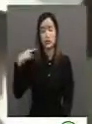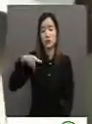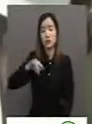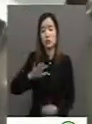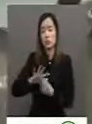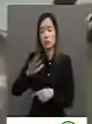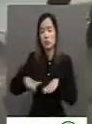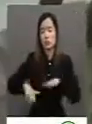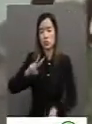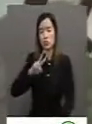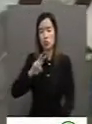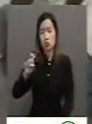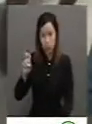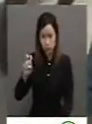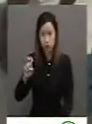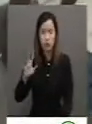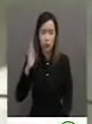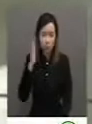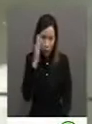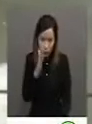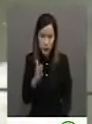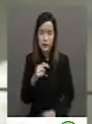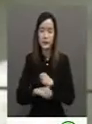มาณปีละ200ตัวต่อมานะครับปี